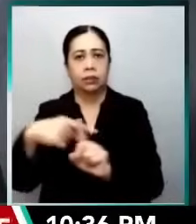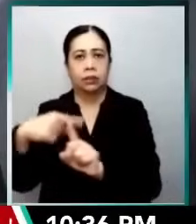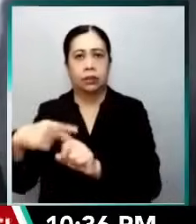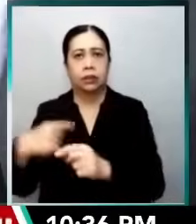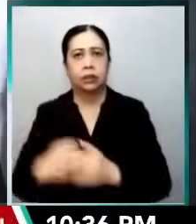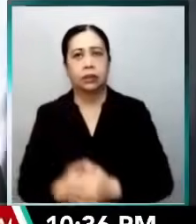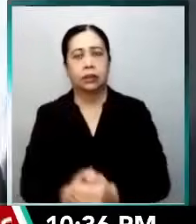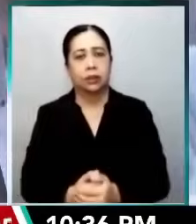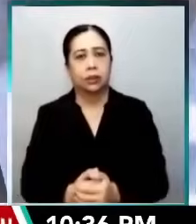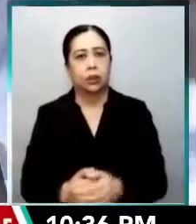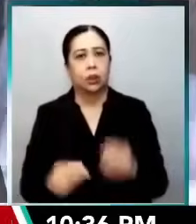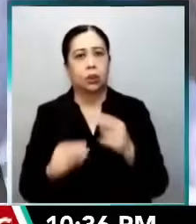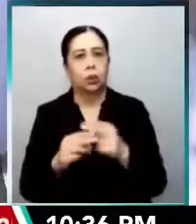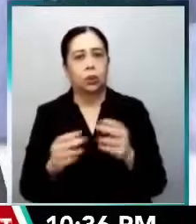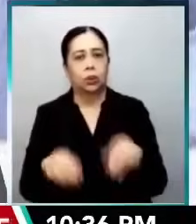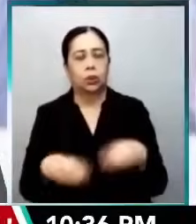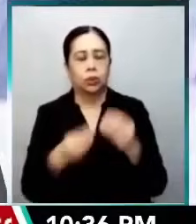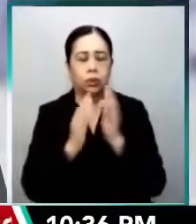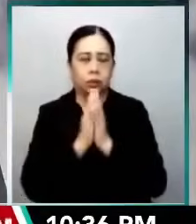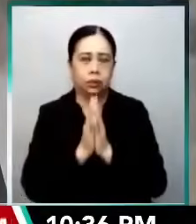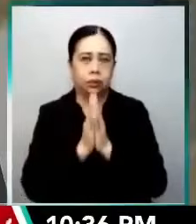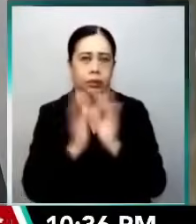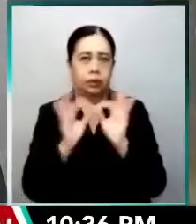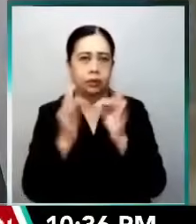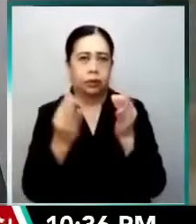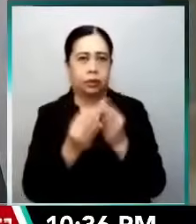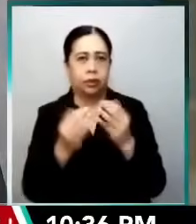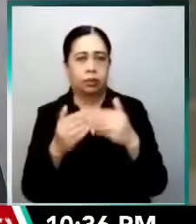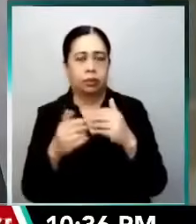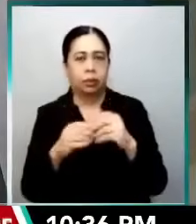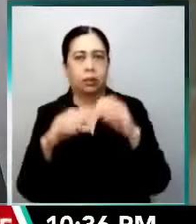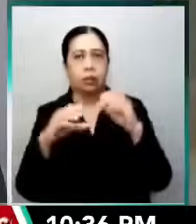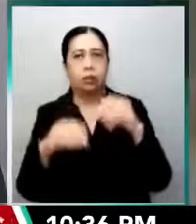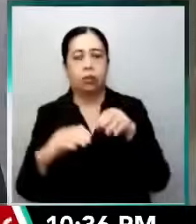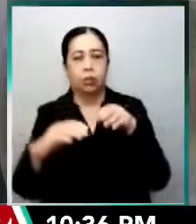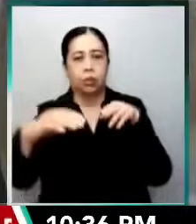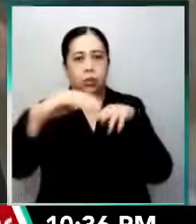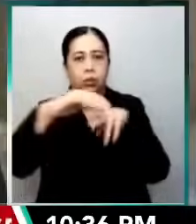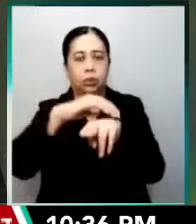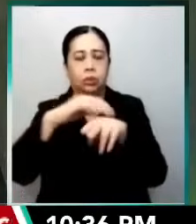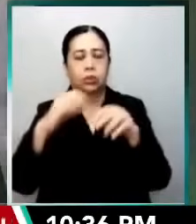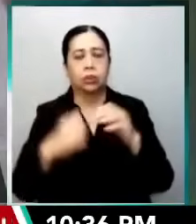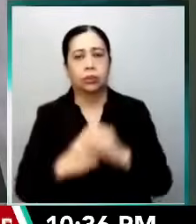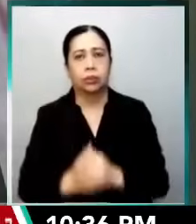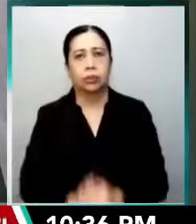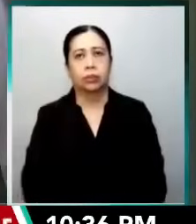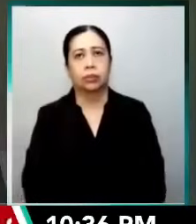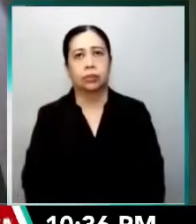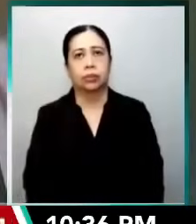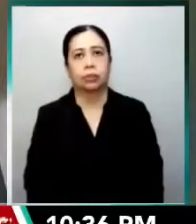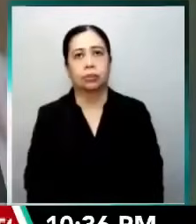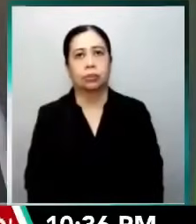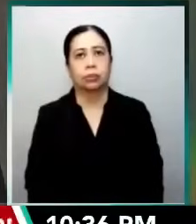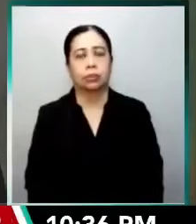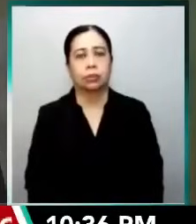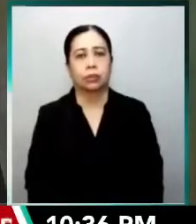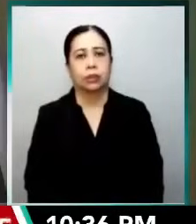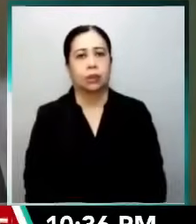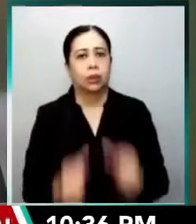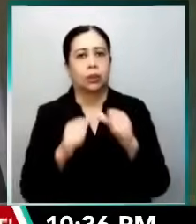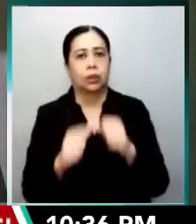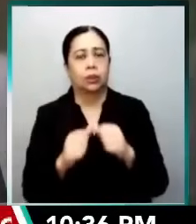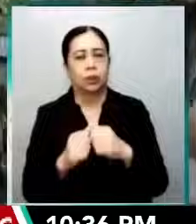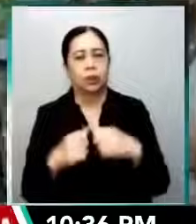sandaling nag-alay ng dasal ang pamilya bago ipinasok sa nicho ang labi ni Jemboy. Walang tigil ang pagtangis ng kanyang